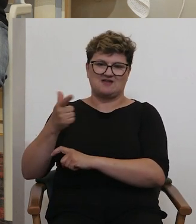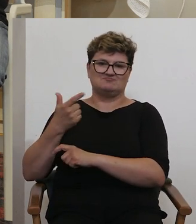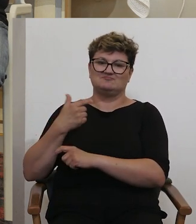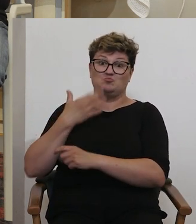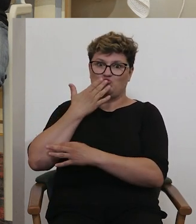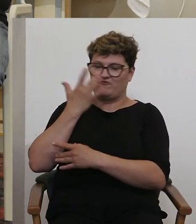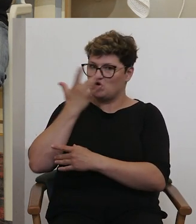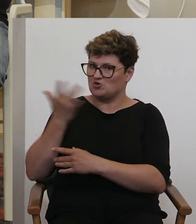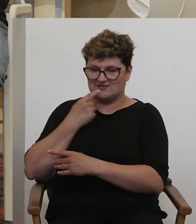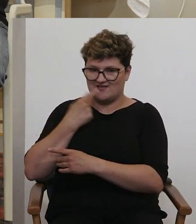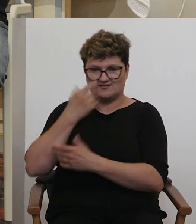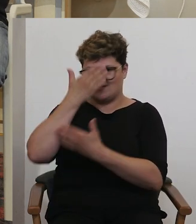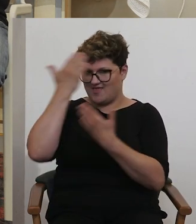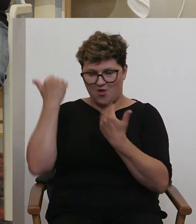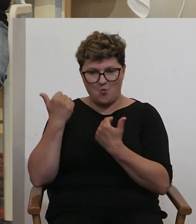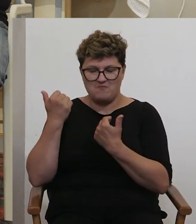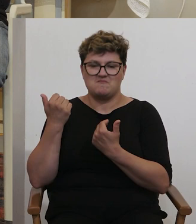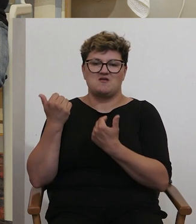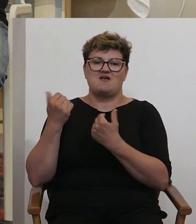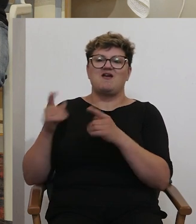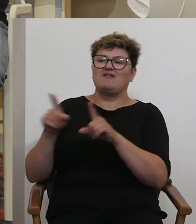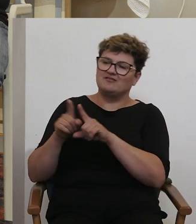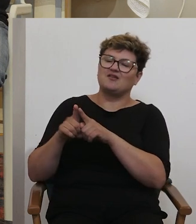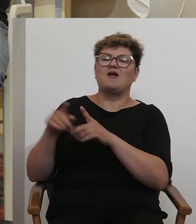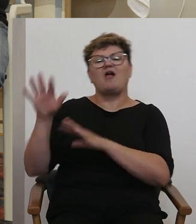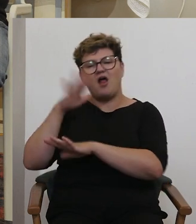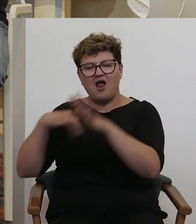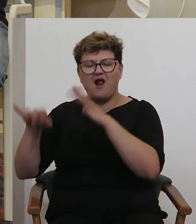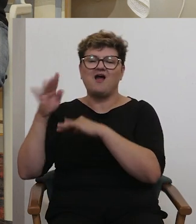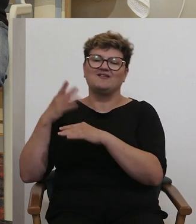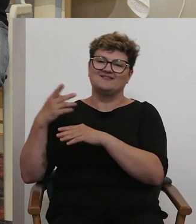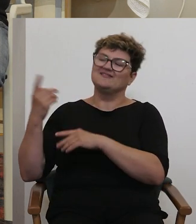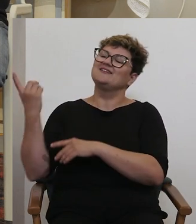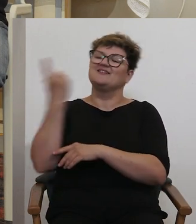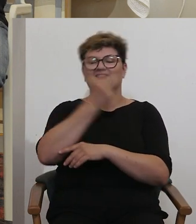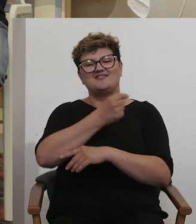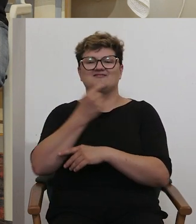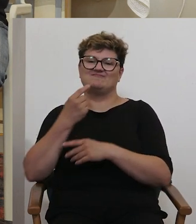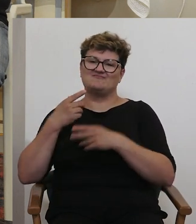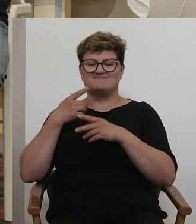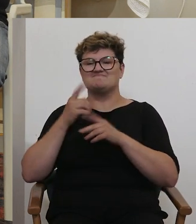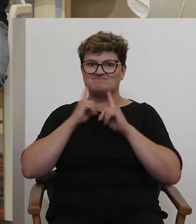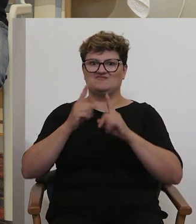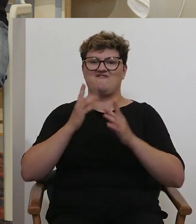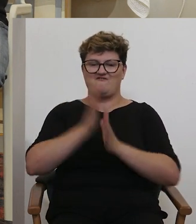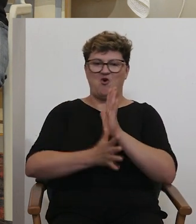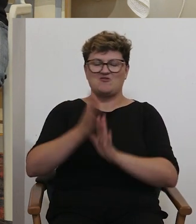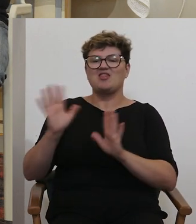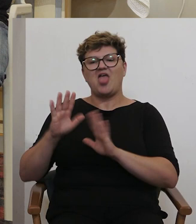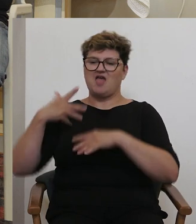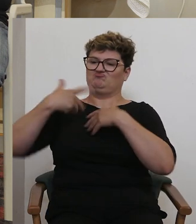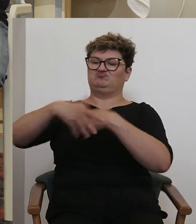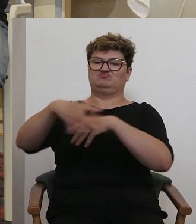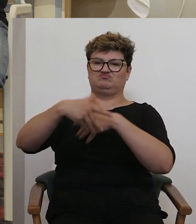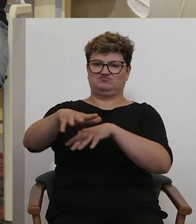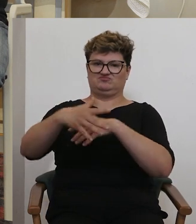po rosyjsku. Jeszcze ich nabrano, że idą nie do boju, tylko na defiladę. Więc proszę sobie wyobrazić, jak oni